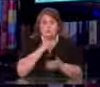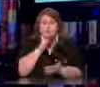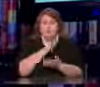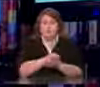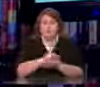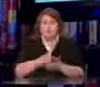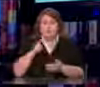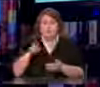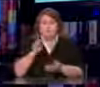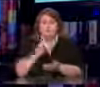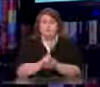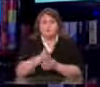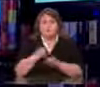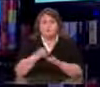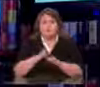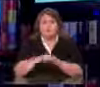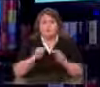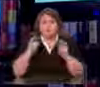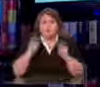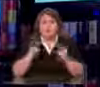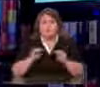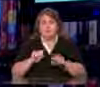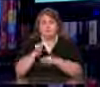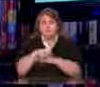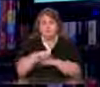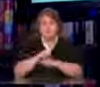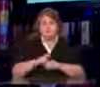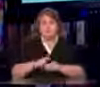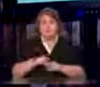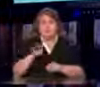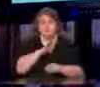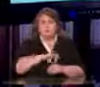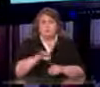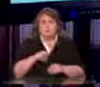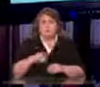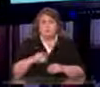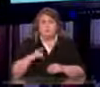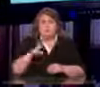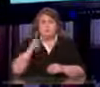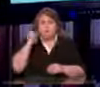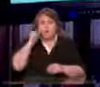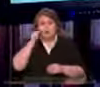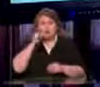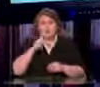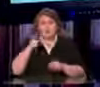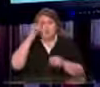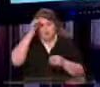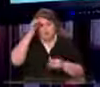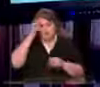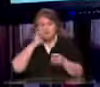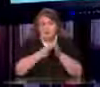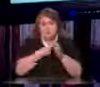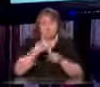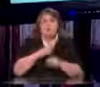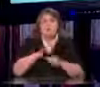То есть вы должны в этом приведенном задании, применяя методы, естественно, научного исследования,